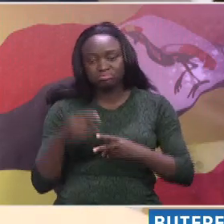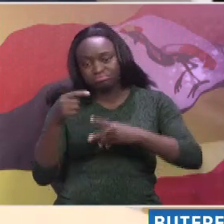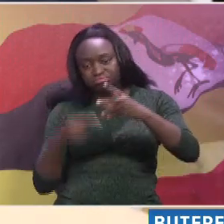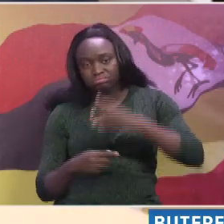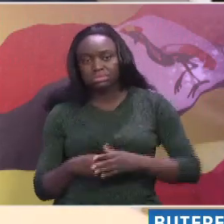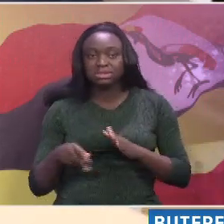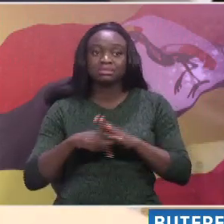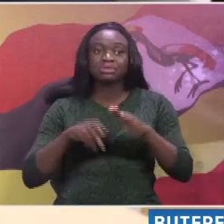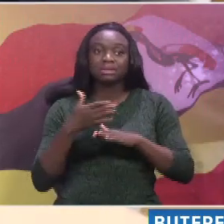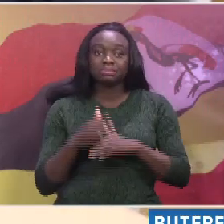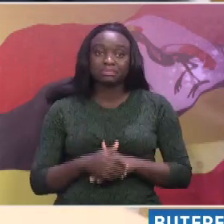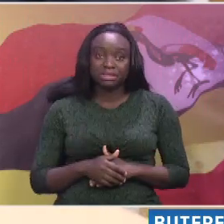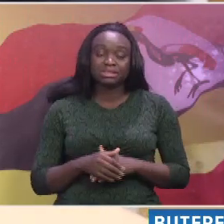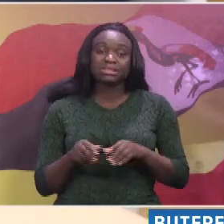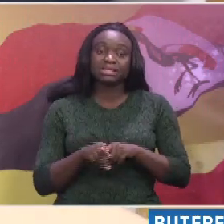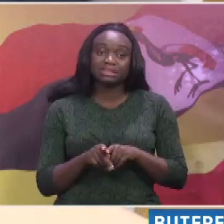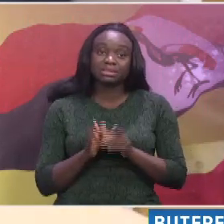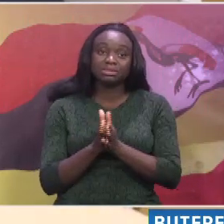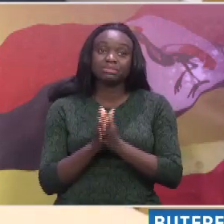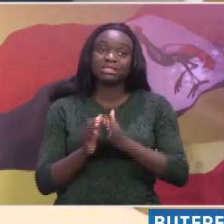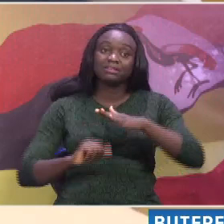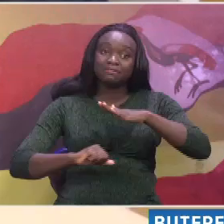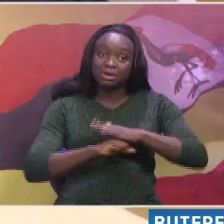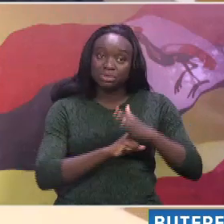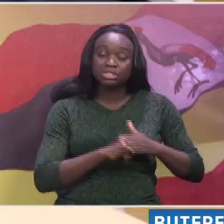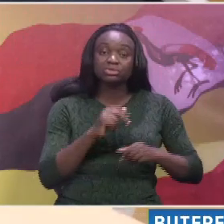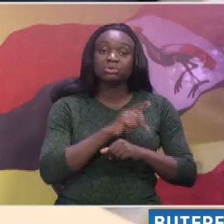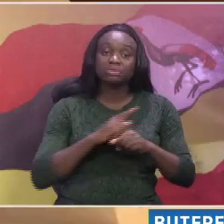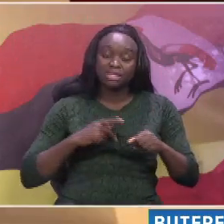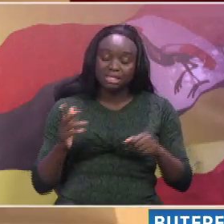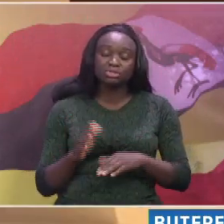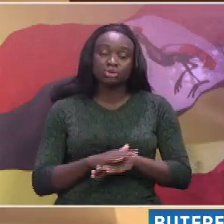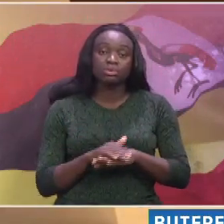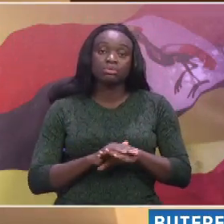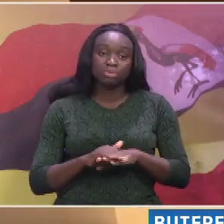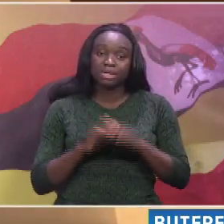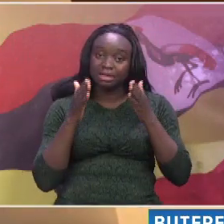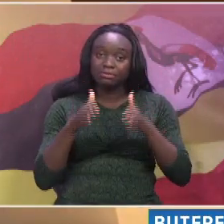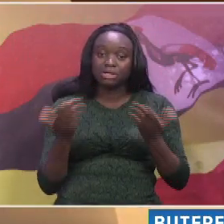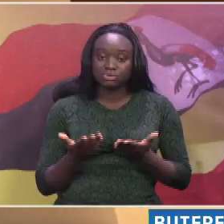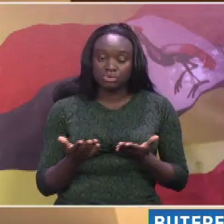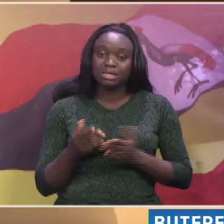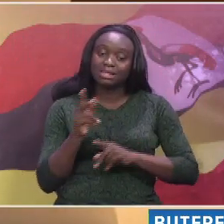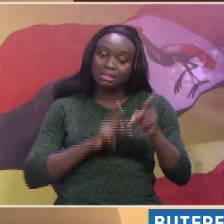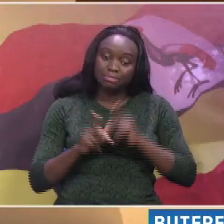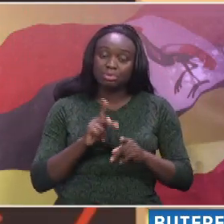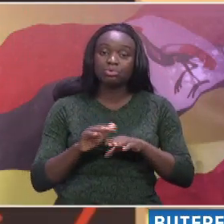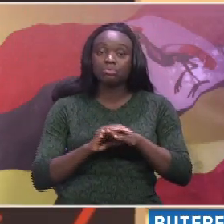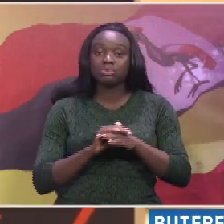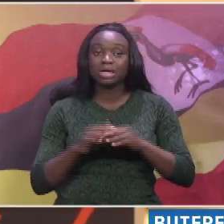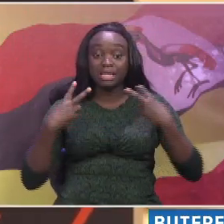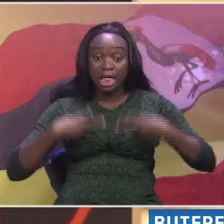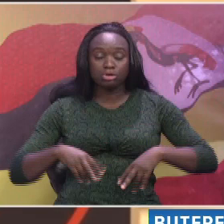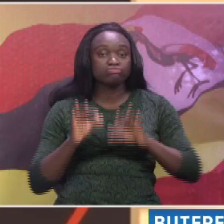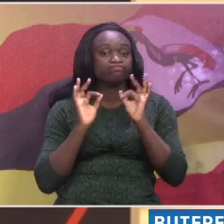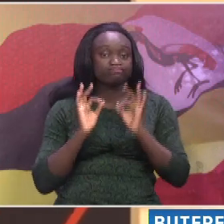wano n'akinoganya bulungi nti ezimu ku mpagi Obwakabaka bwe zitunuulidde nkaliriza kwe kulaba ng'abantu b'abeene babeera balamu bulungi nga